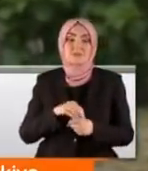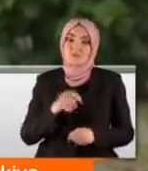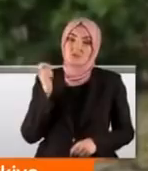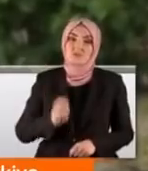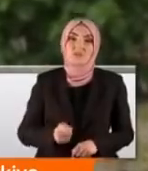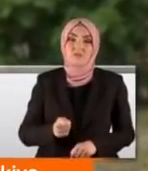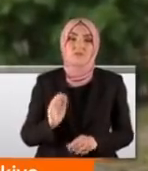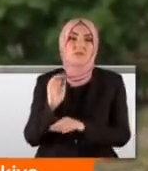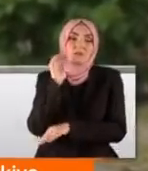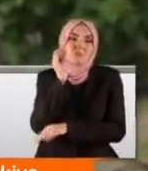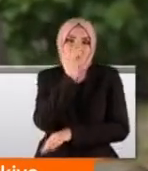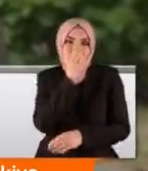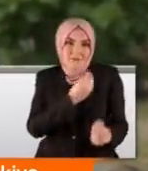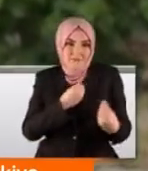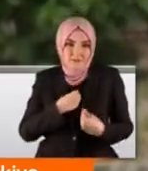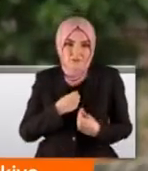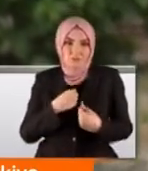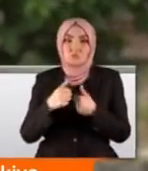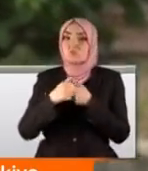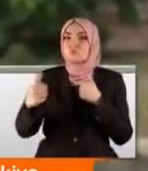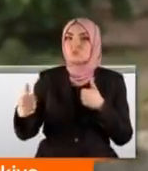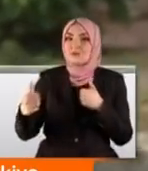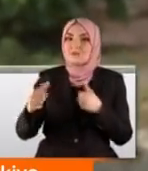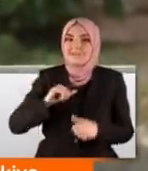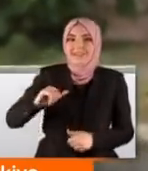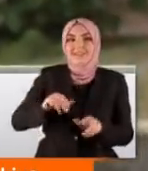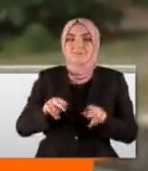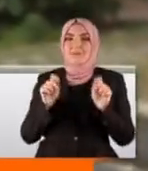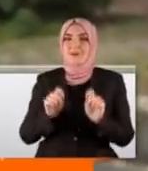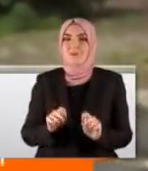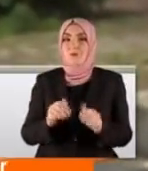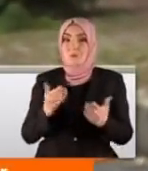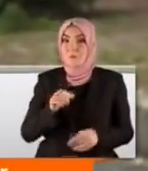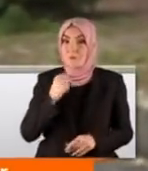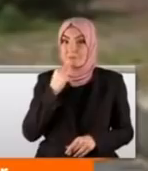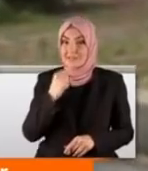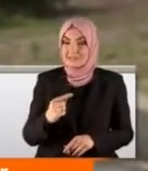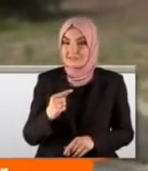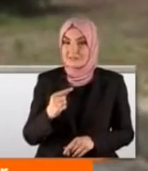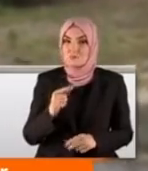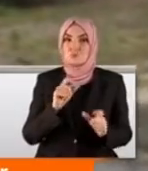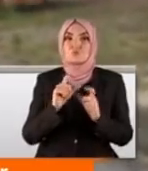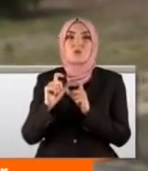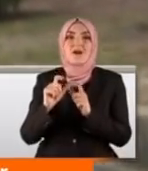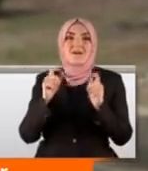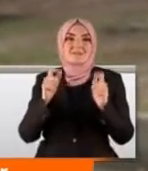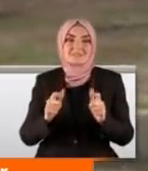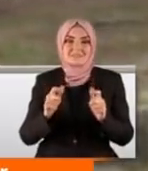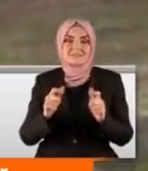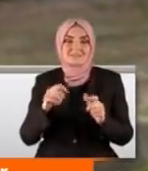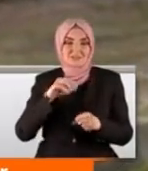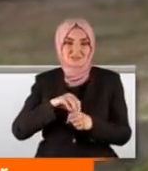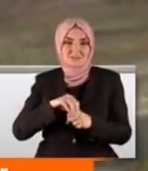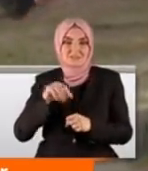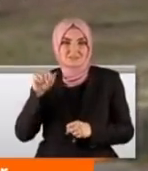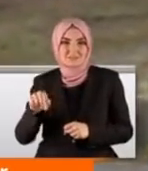Hayatımızı kolaylaştırıyor, uzakları yakın ediyor. Ama bu dediklerim Sultan Gazi Yunus Emre Mahallesi için geçerli değil. Çünkü